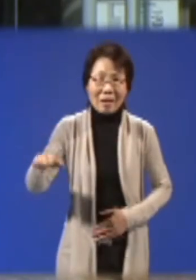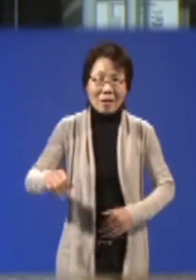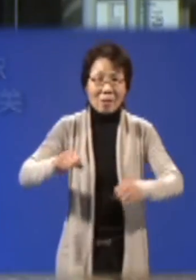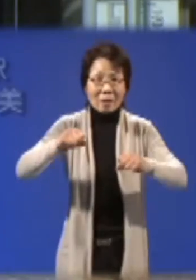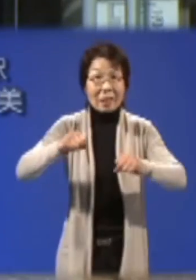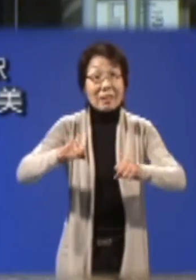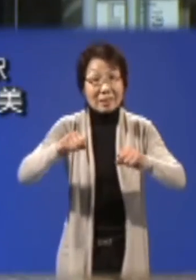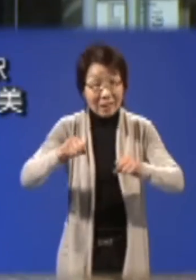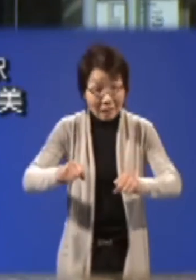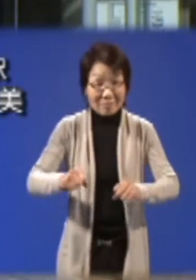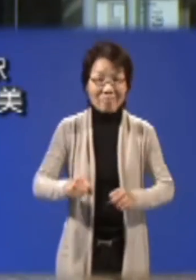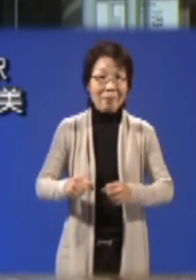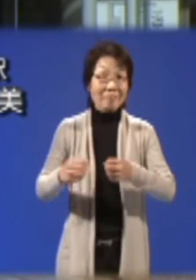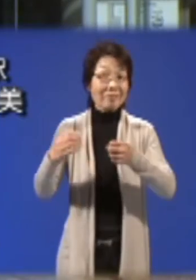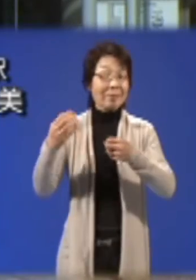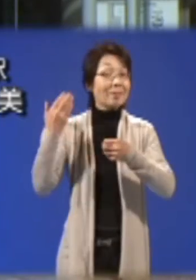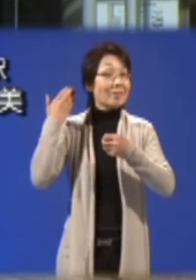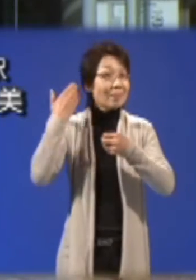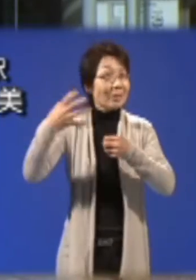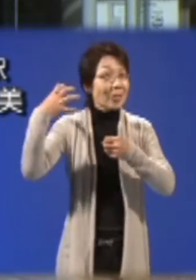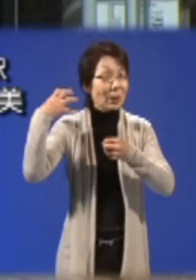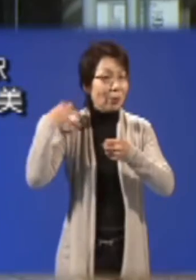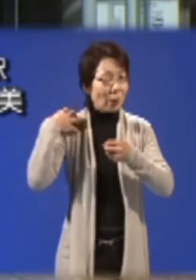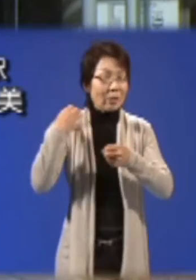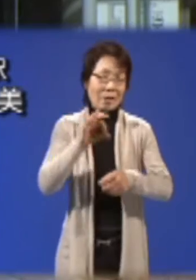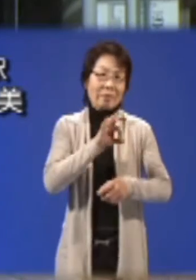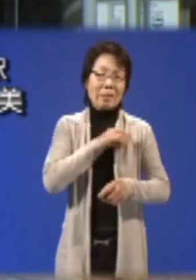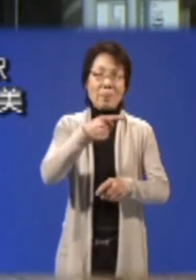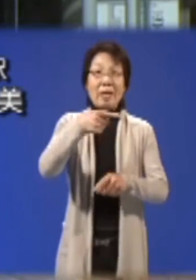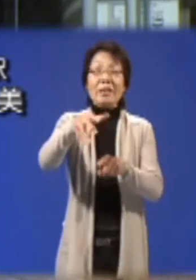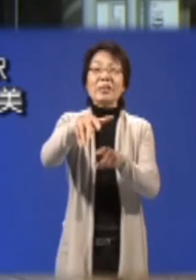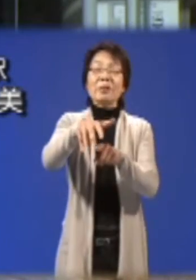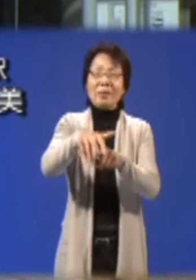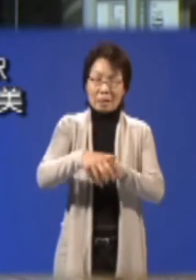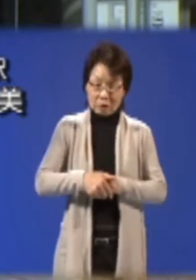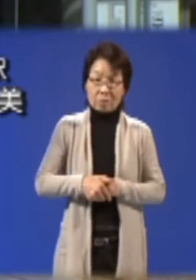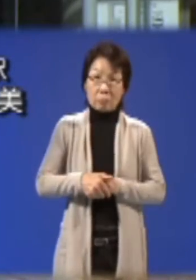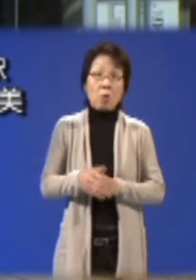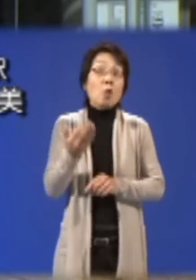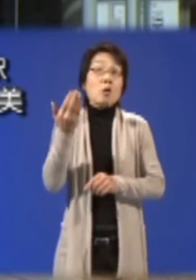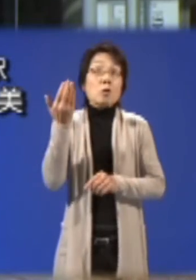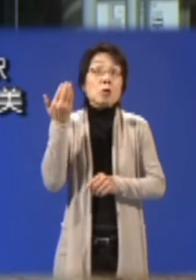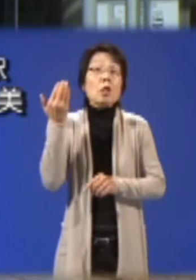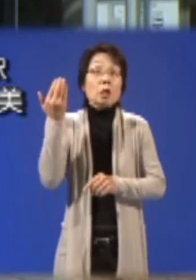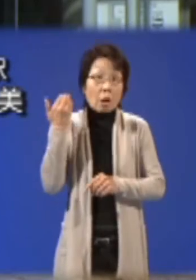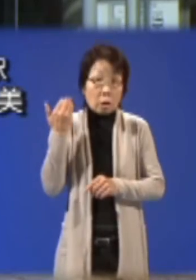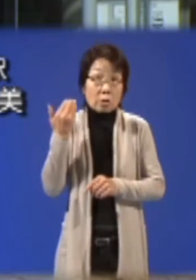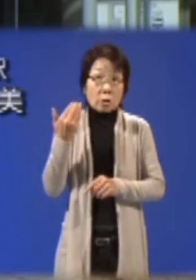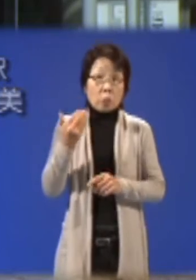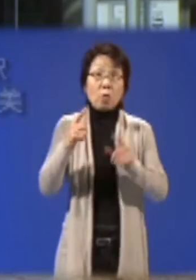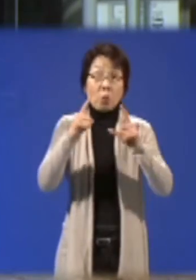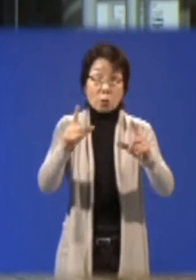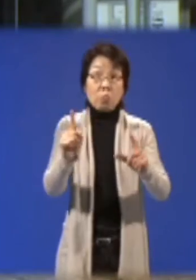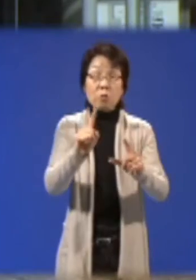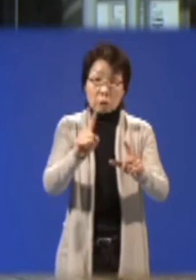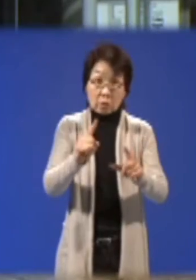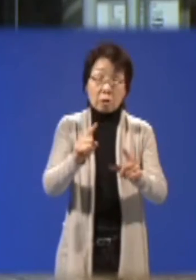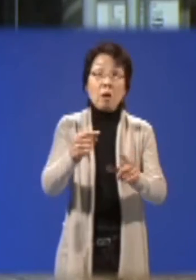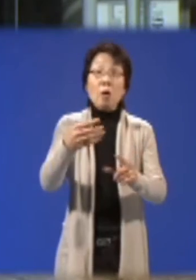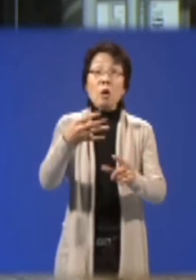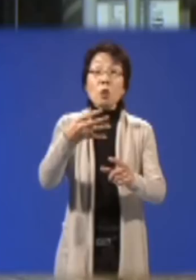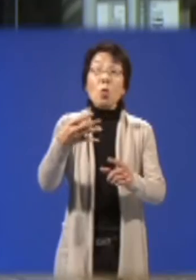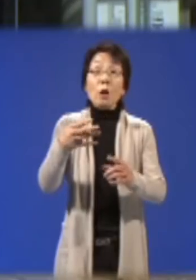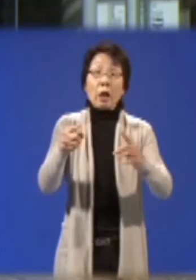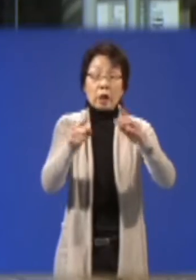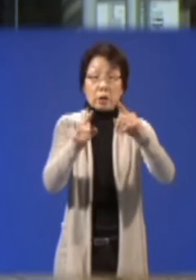お元気ですか？市民リポーターの市村ひとみです。前回の番組で四日市郊外と環境未